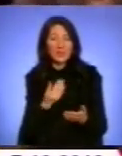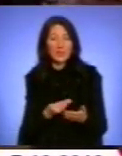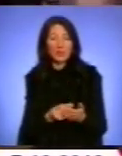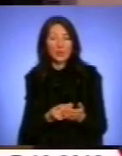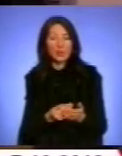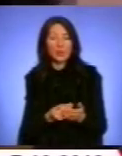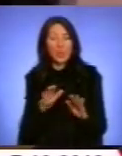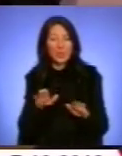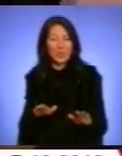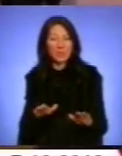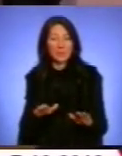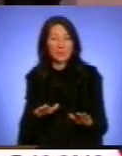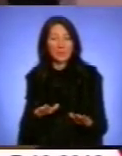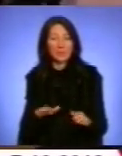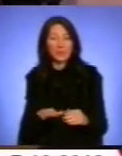своє місце